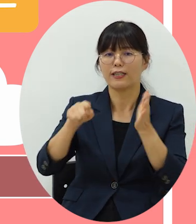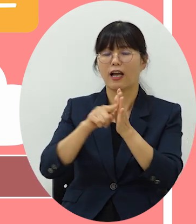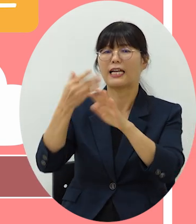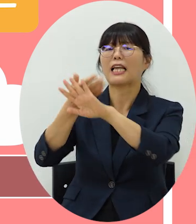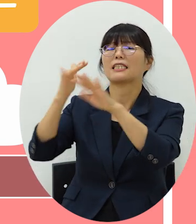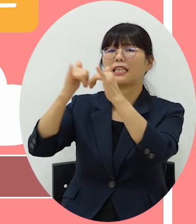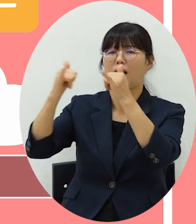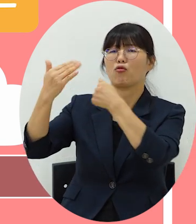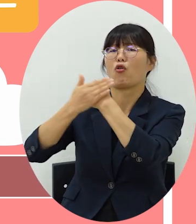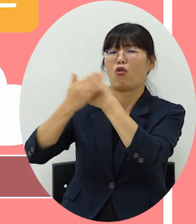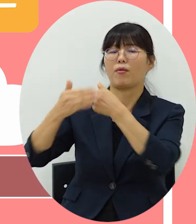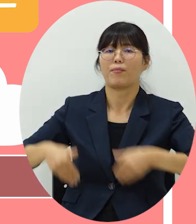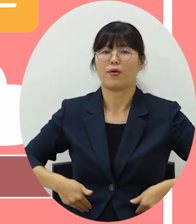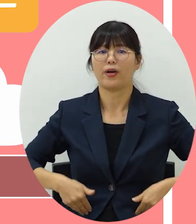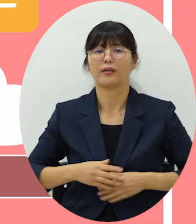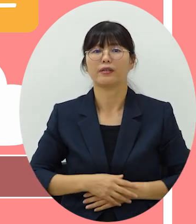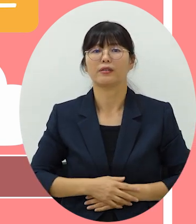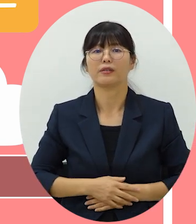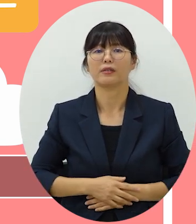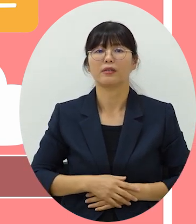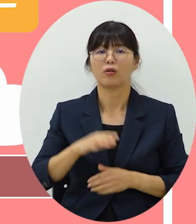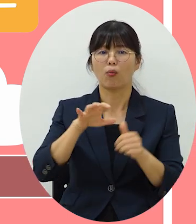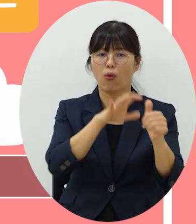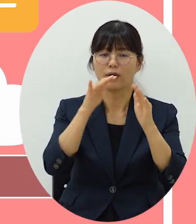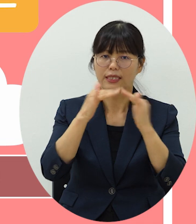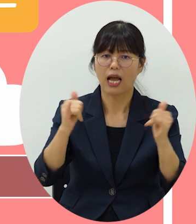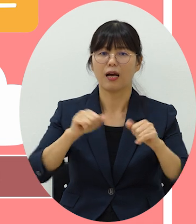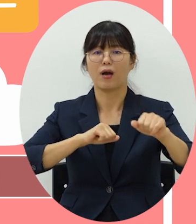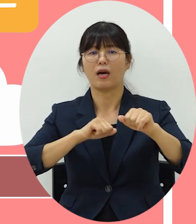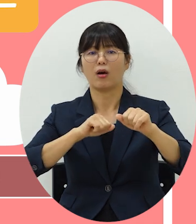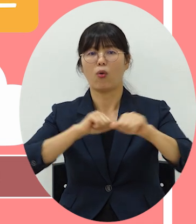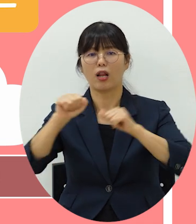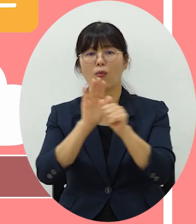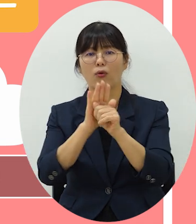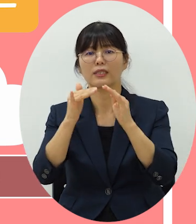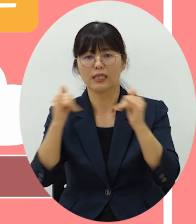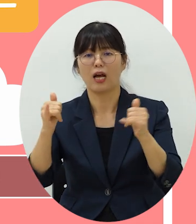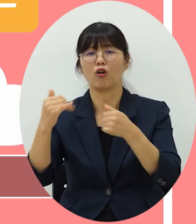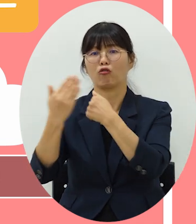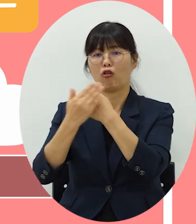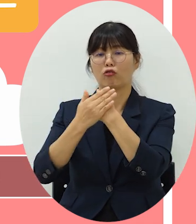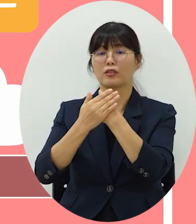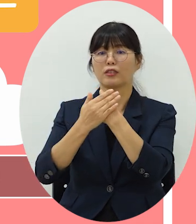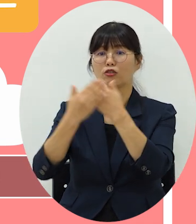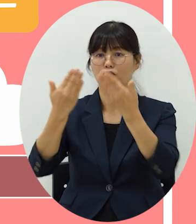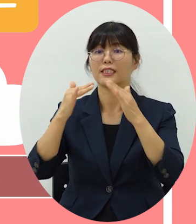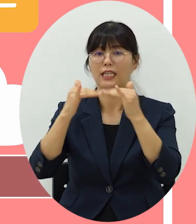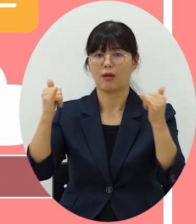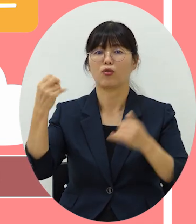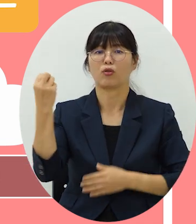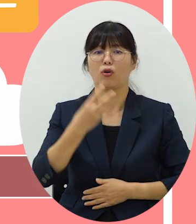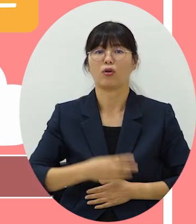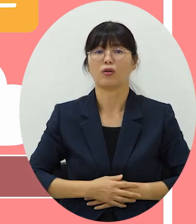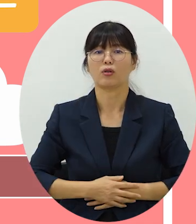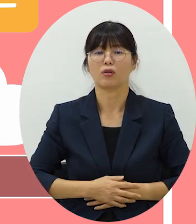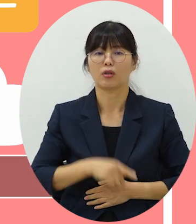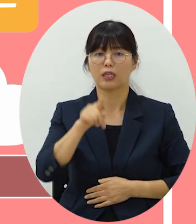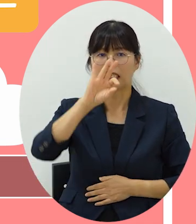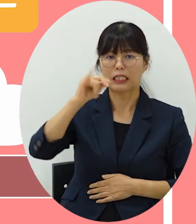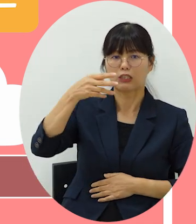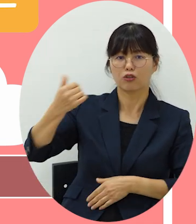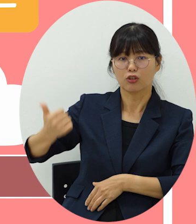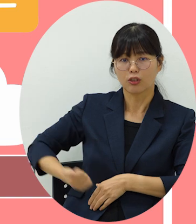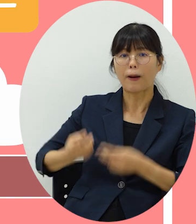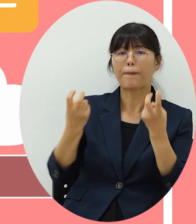타인의 도움이 필요하기도 합니다. 그러므로 보호자나 활동 보조사 등 평소 도움을 주는 사람 또한 인슐린